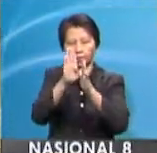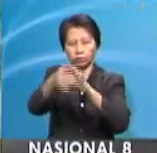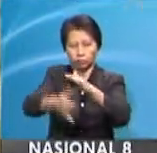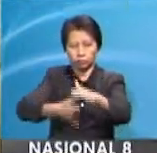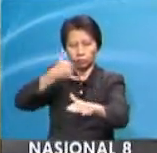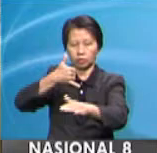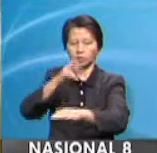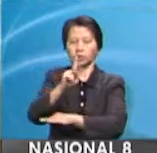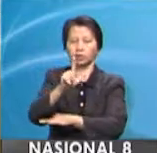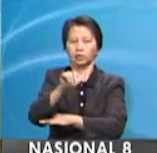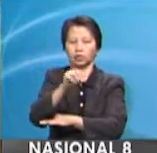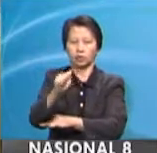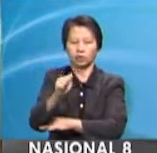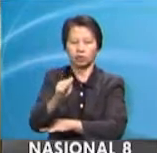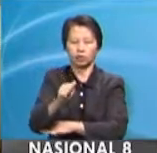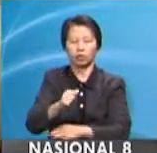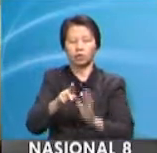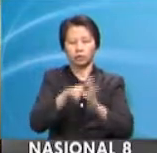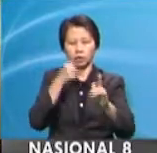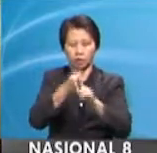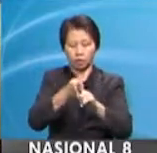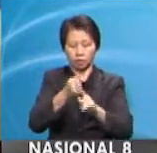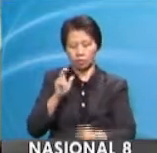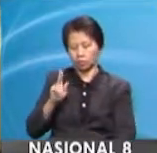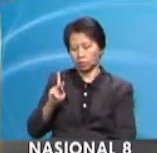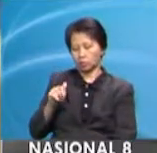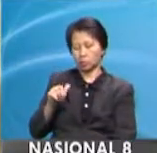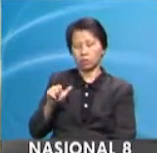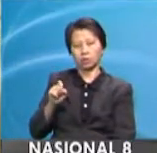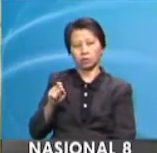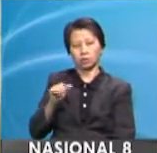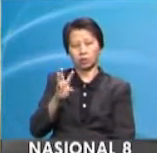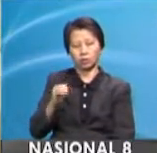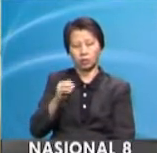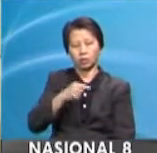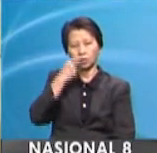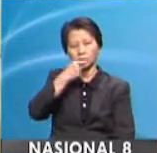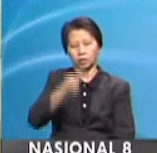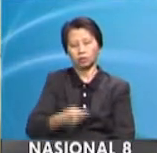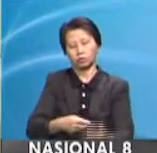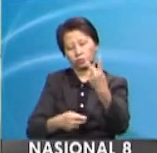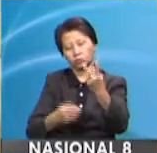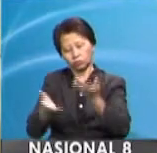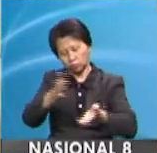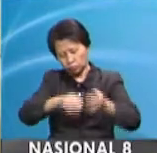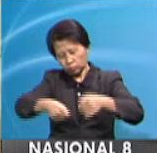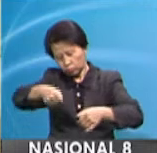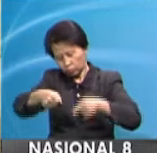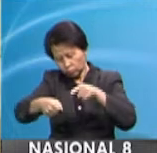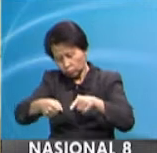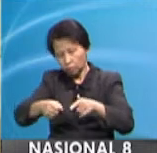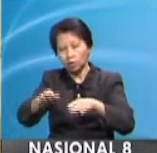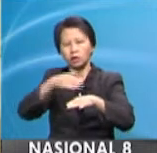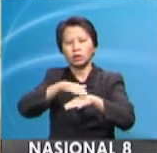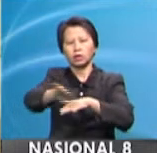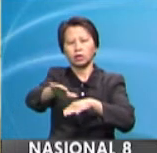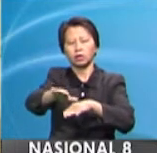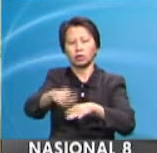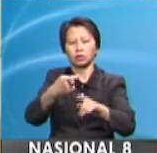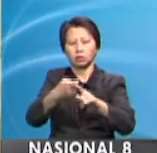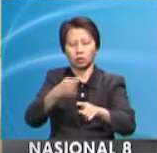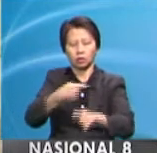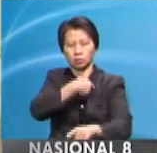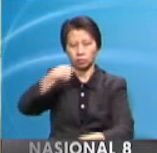masuk kli menurut pengarah kastam kli Datuk Omar CH Lim dua bungkusan di shaki dikirim melalui kargo dari